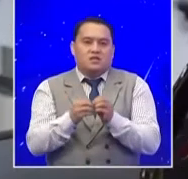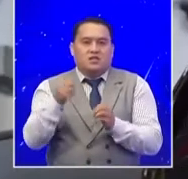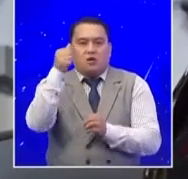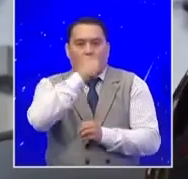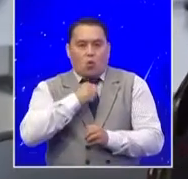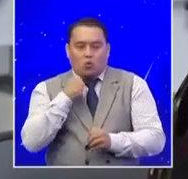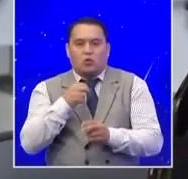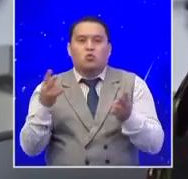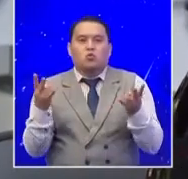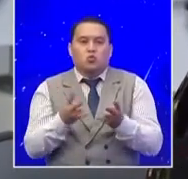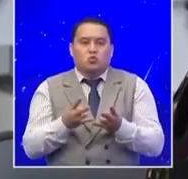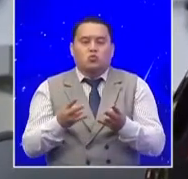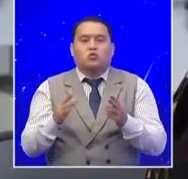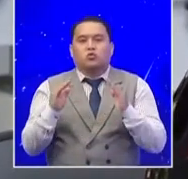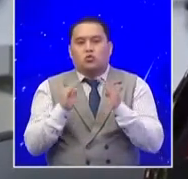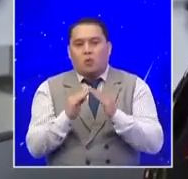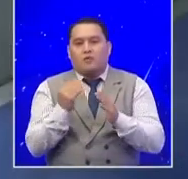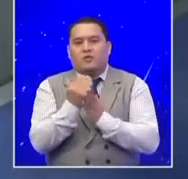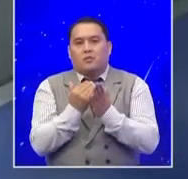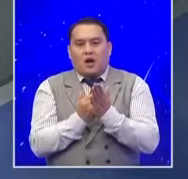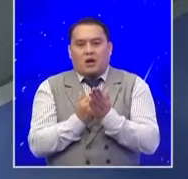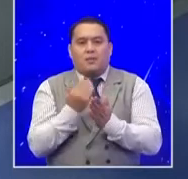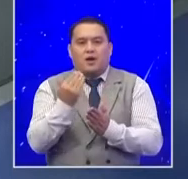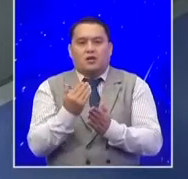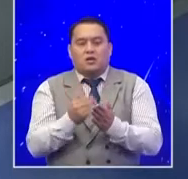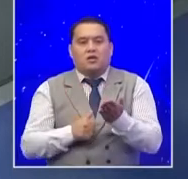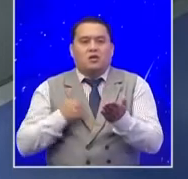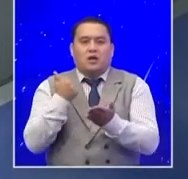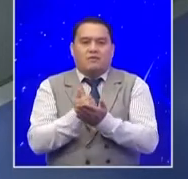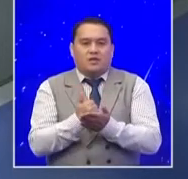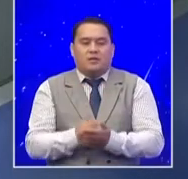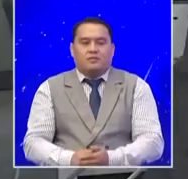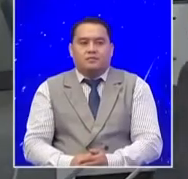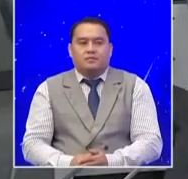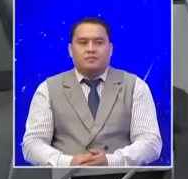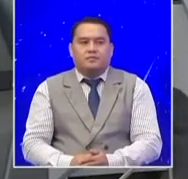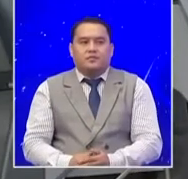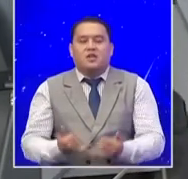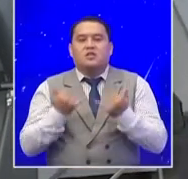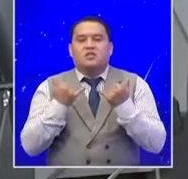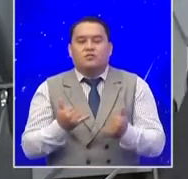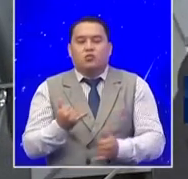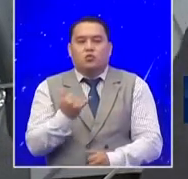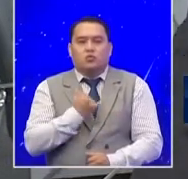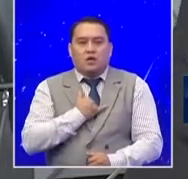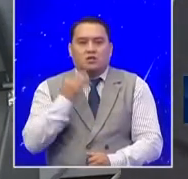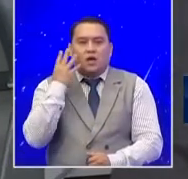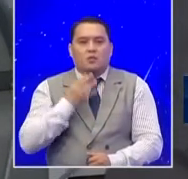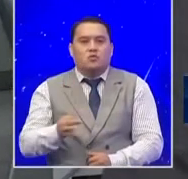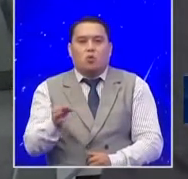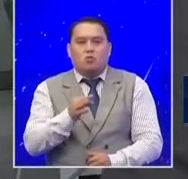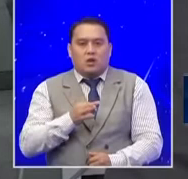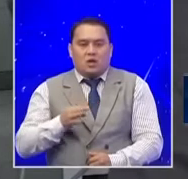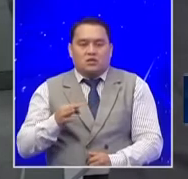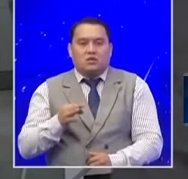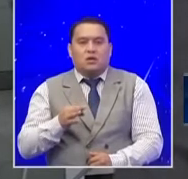год, как нуждающиеся в жилье. В этой программе они в приоритете. На сегодняшний день в Алматинской области